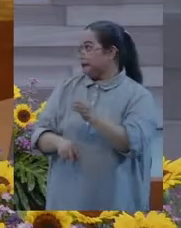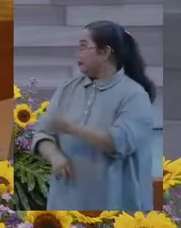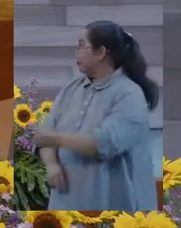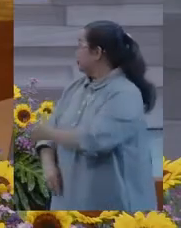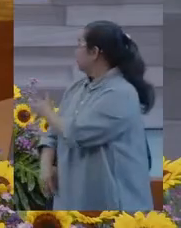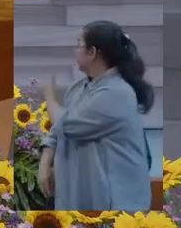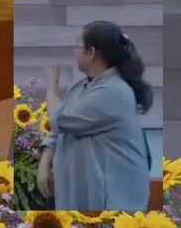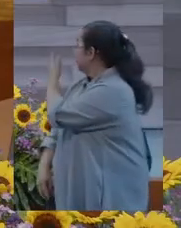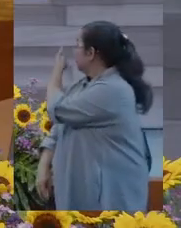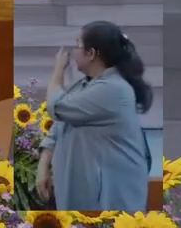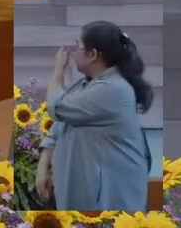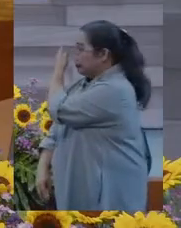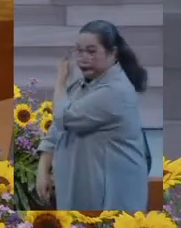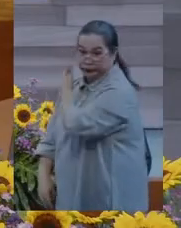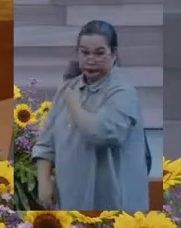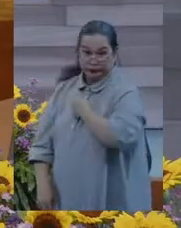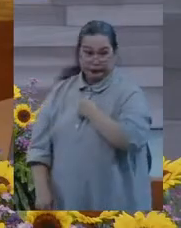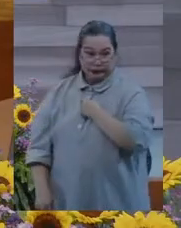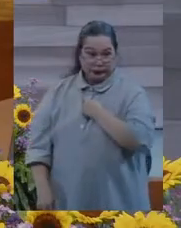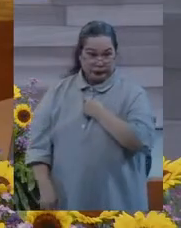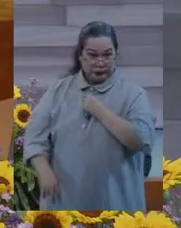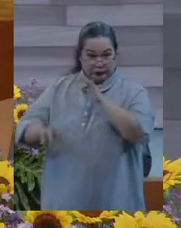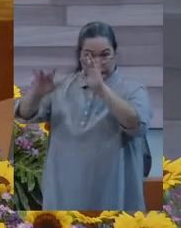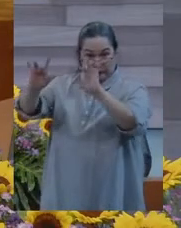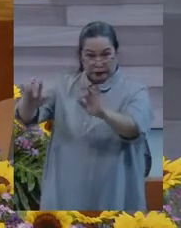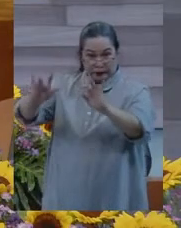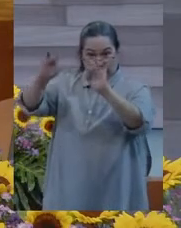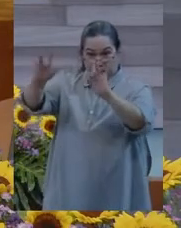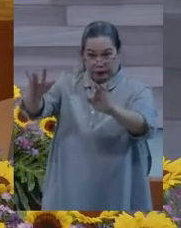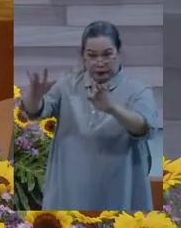balikan mo. Ayan. Woe to them.